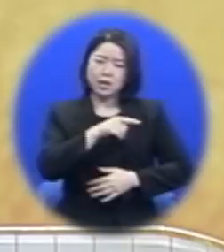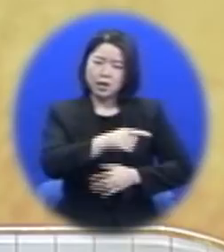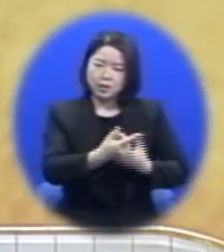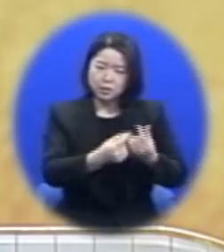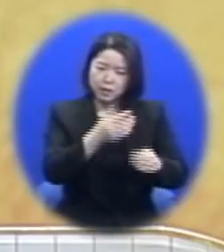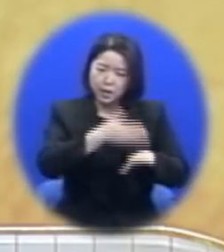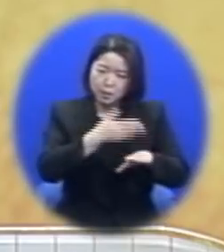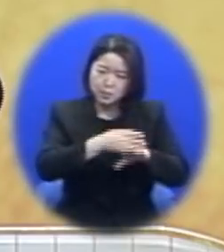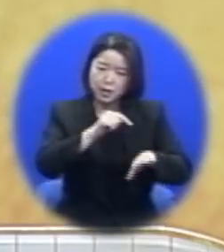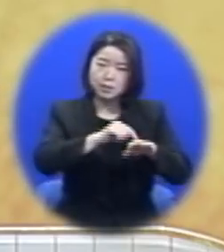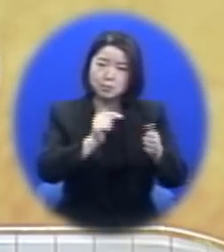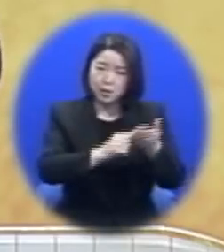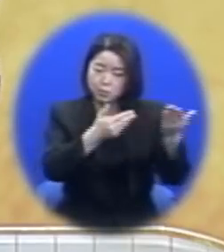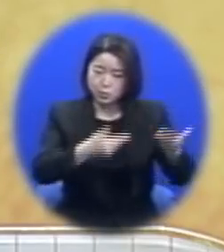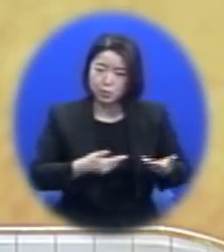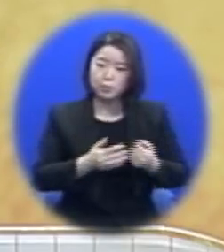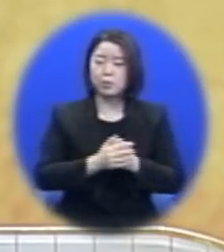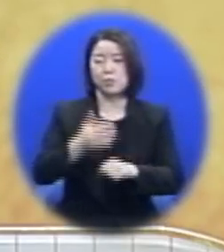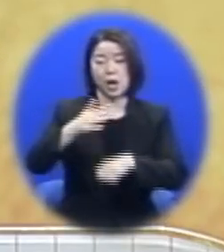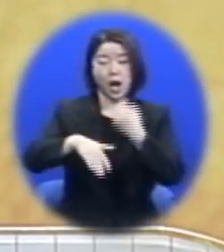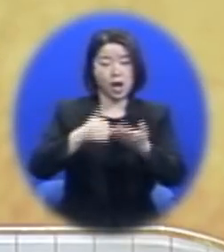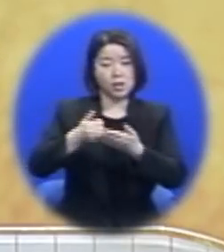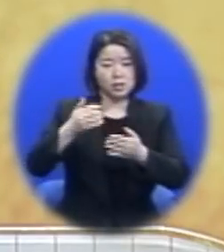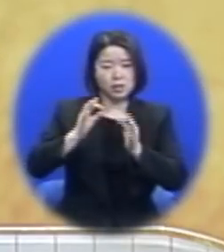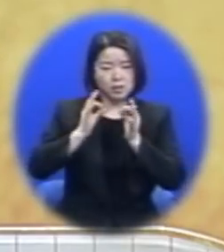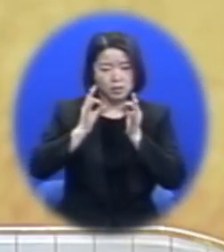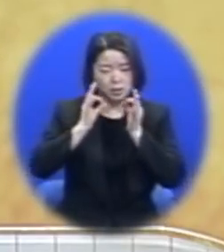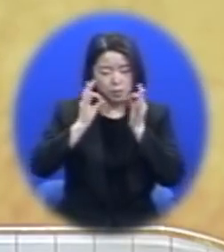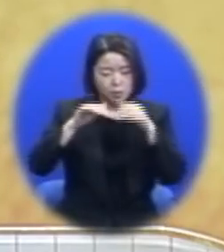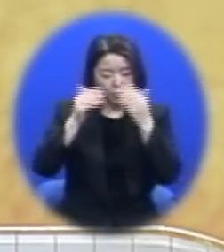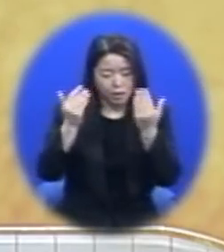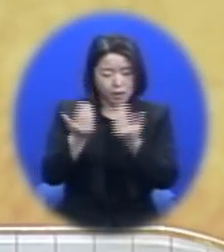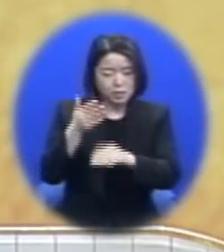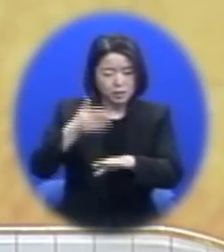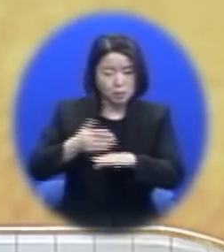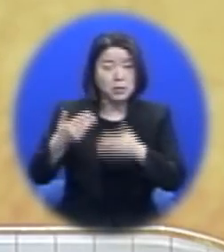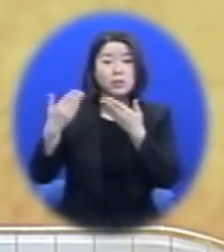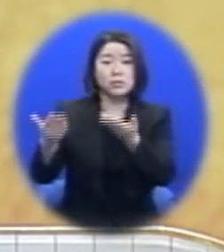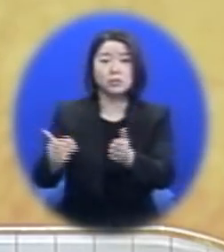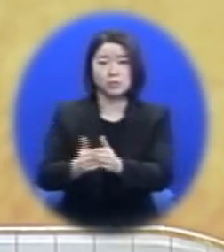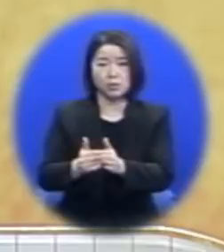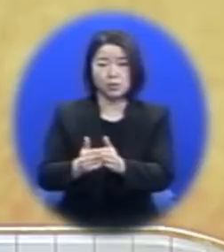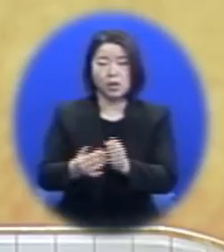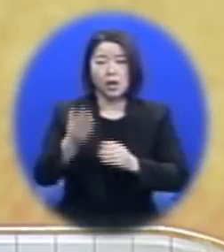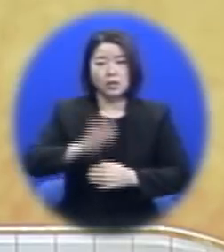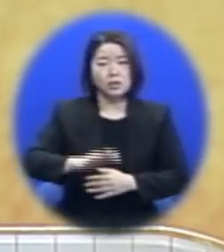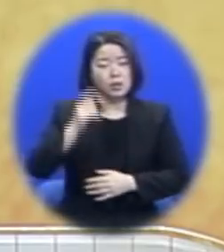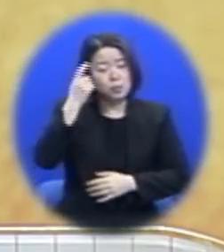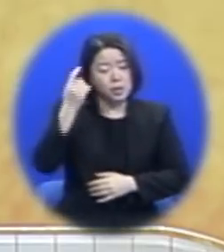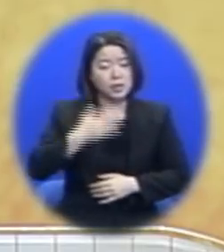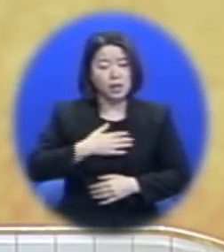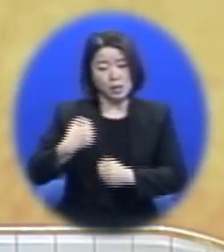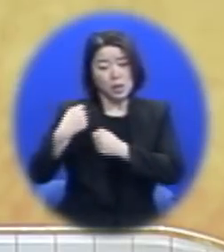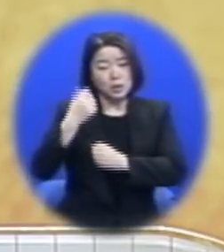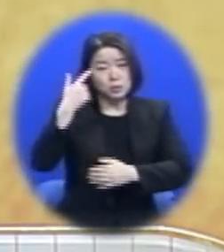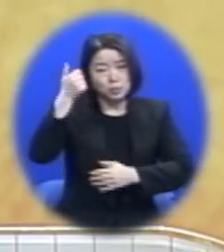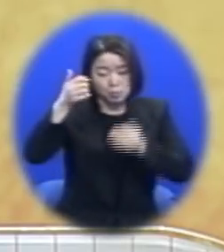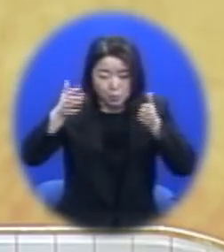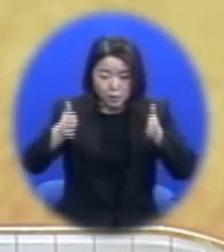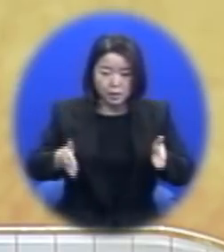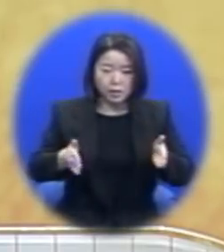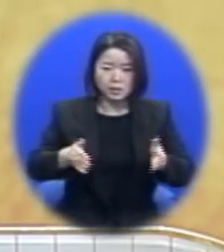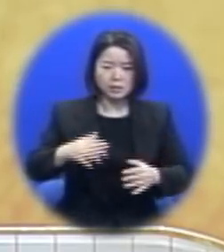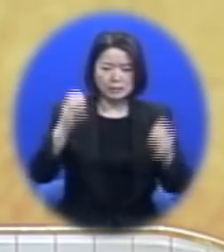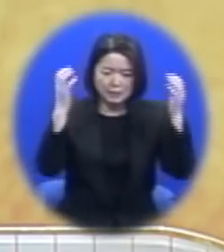마음을 주셨고 내가 그렇게 하나님께 감사를 드렸는데 왜 이 군목 기간이 나에게는 가장 고통스러운 기간이